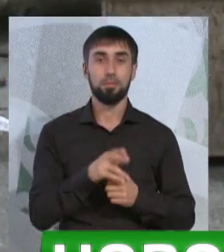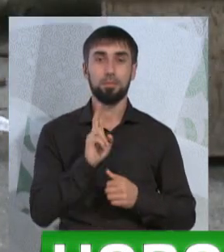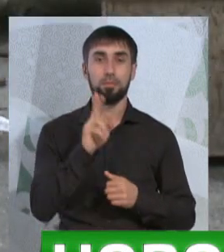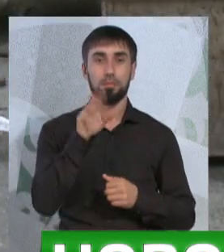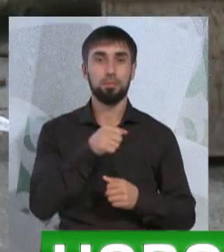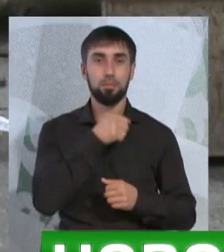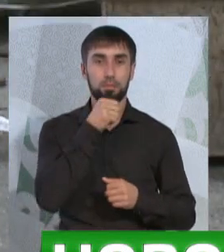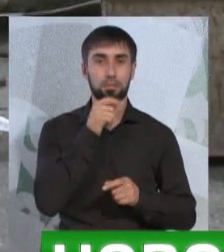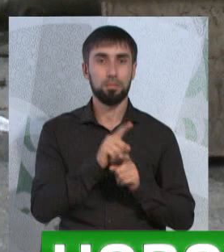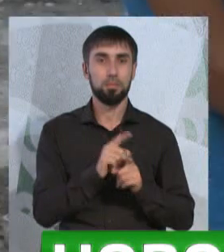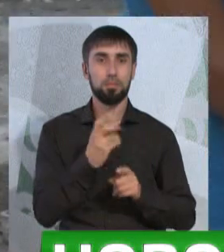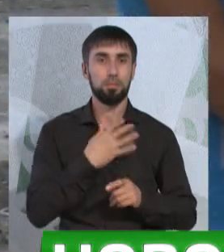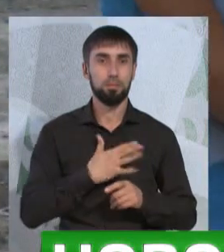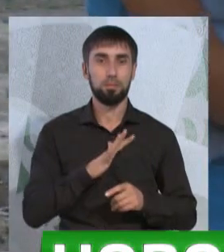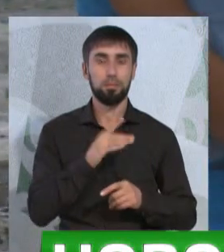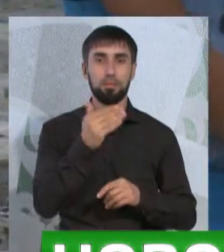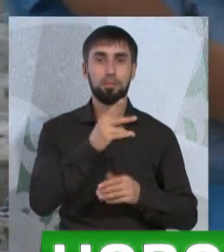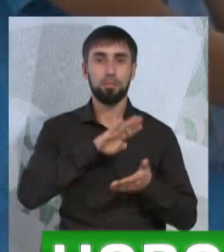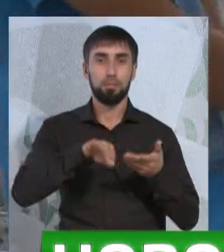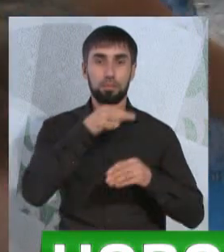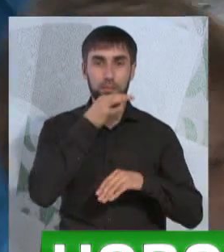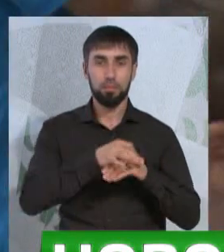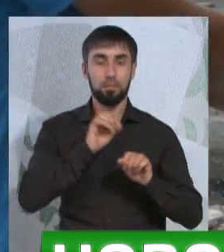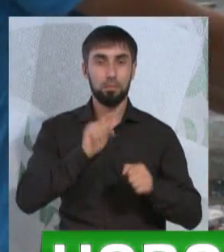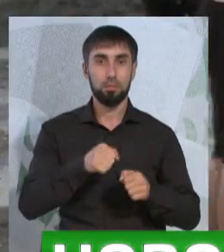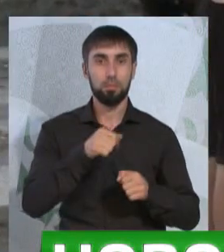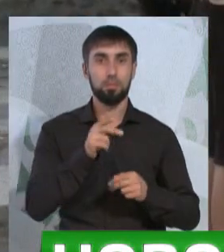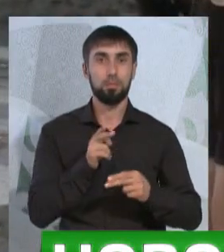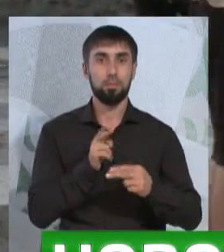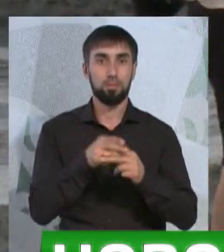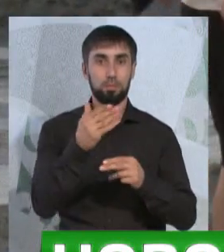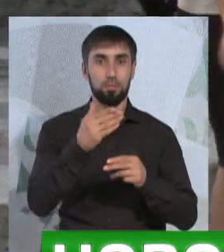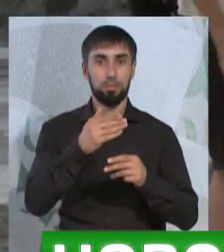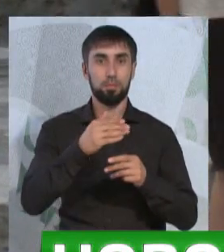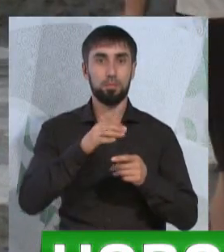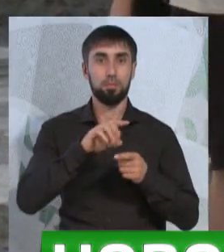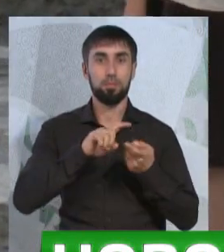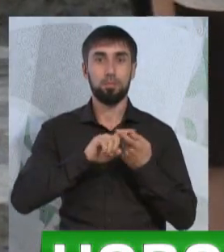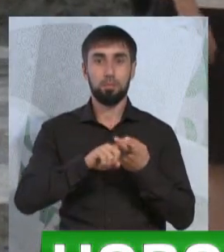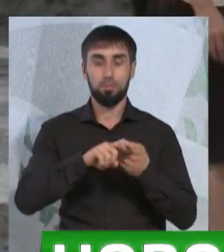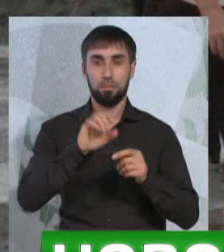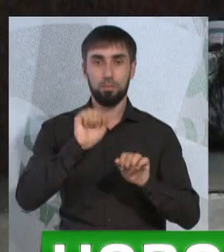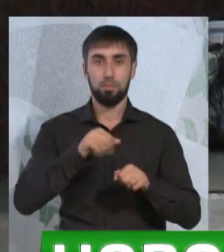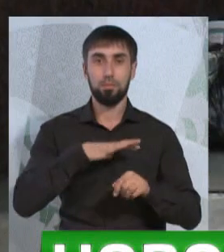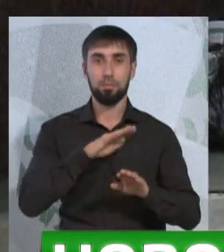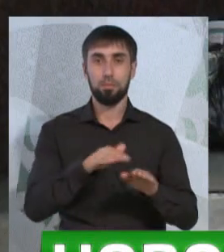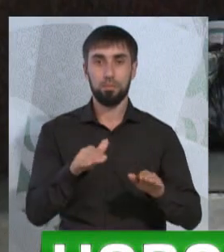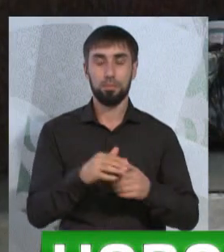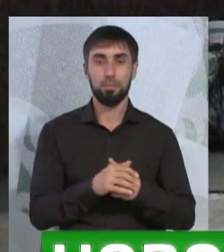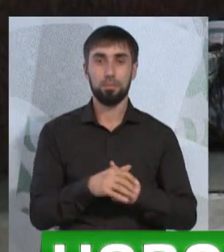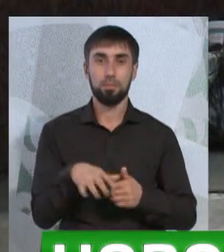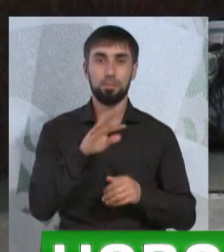не волнует, что их безответственность может отразиться на детей. Видимо, это и стало причиной, из-за чего они противились съемке. Такие